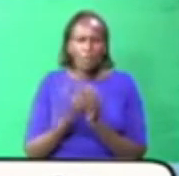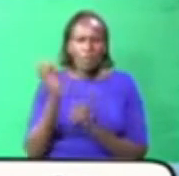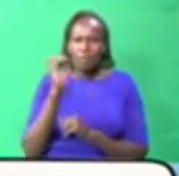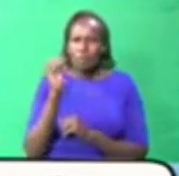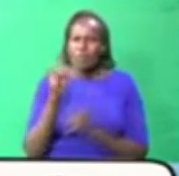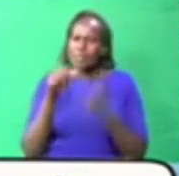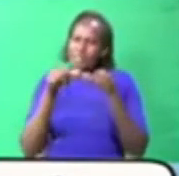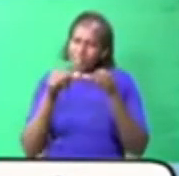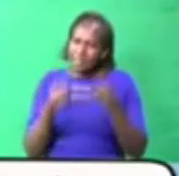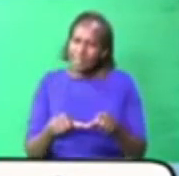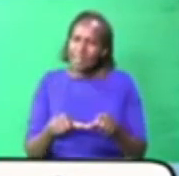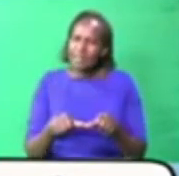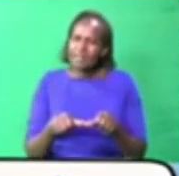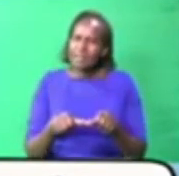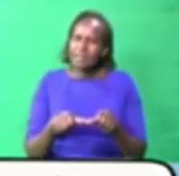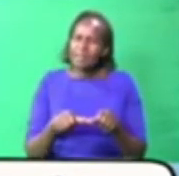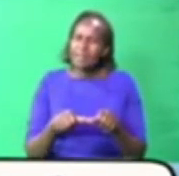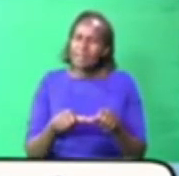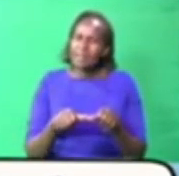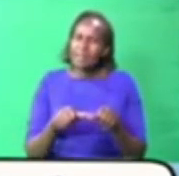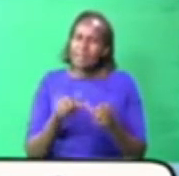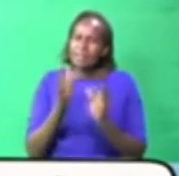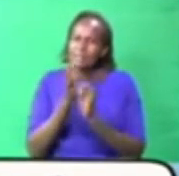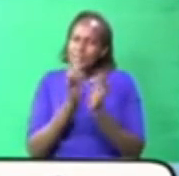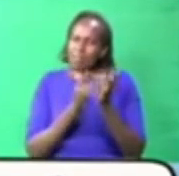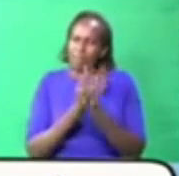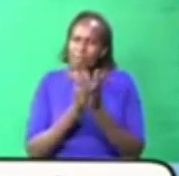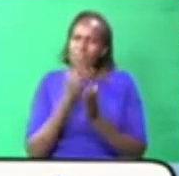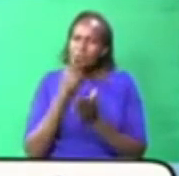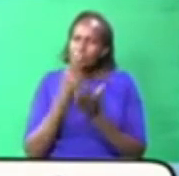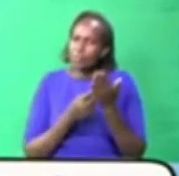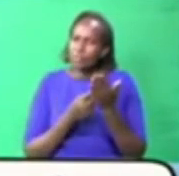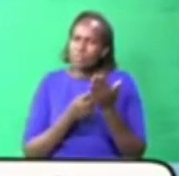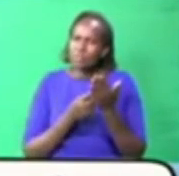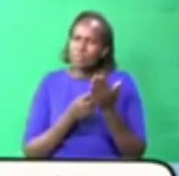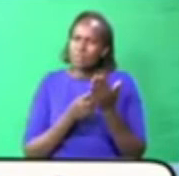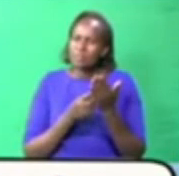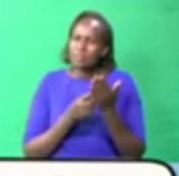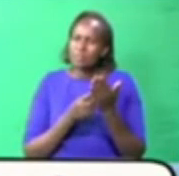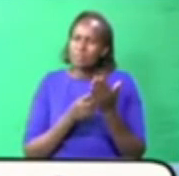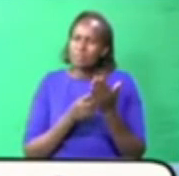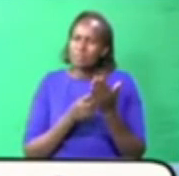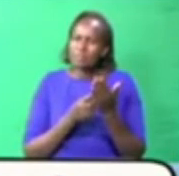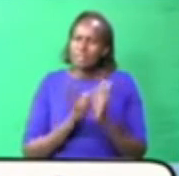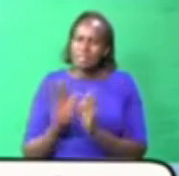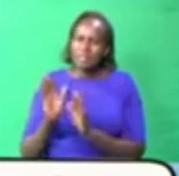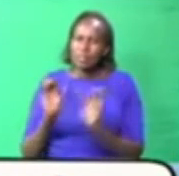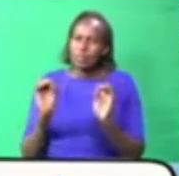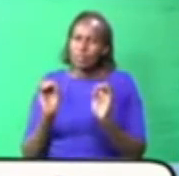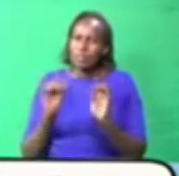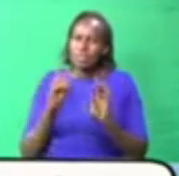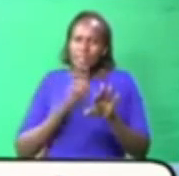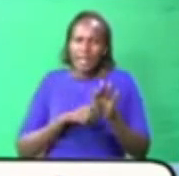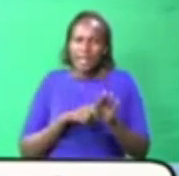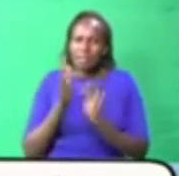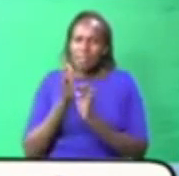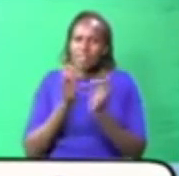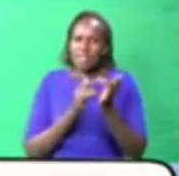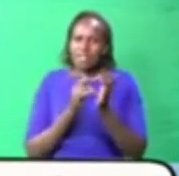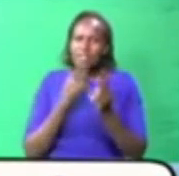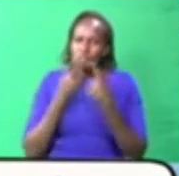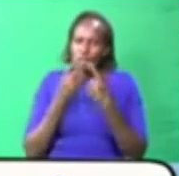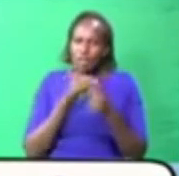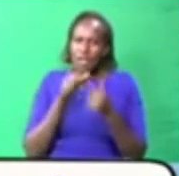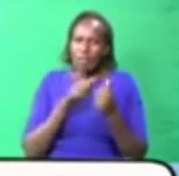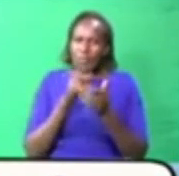ilikaa. In fact, in the book of Jeremiah, hakuna mali kuko recorded kuhusu their release. Wakati Biblia inaongea kuhusu their release, is in the